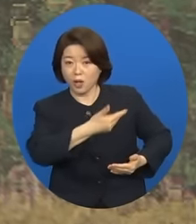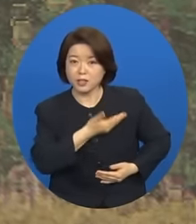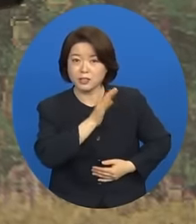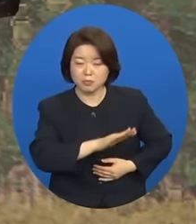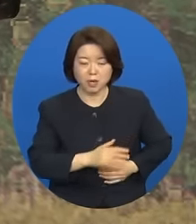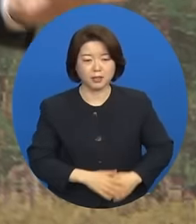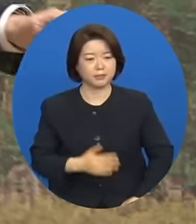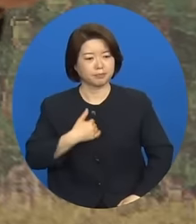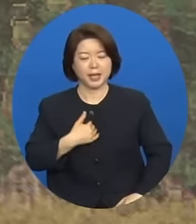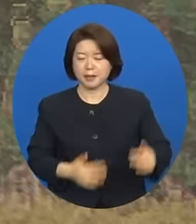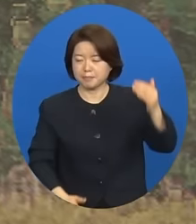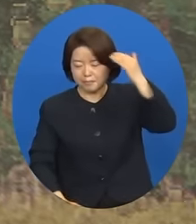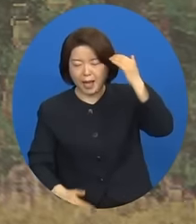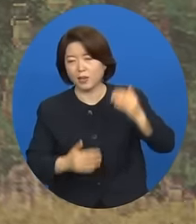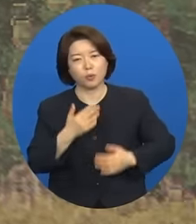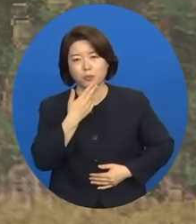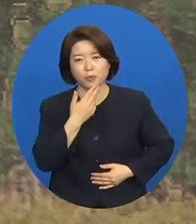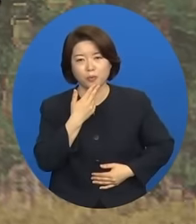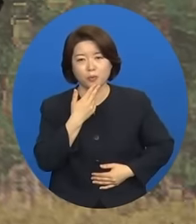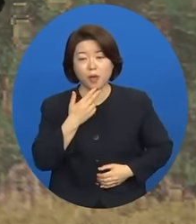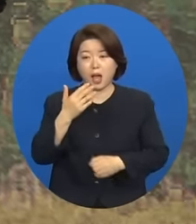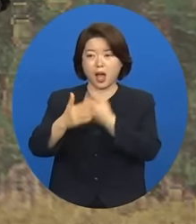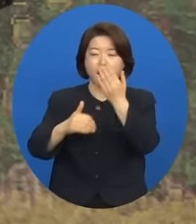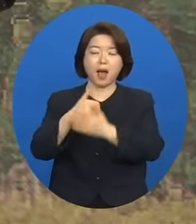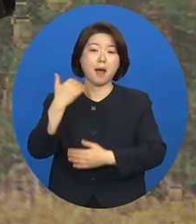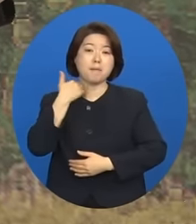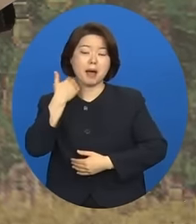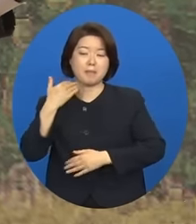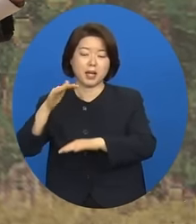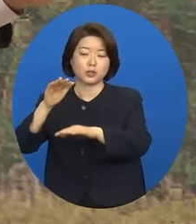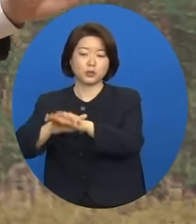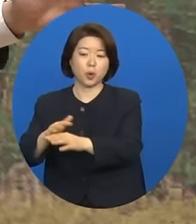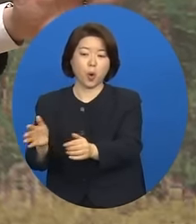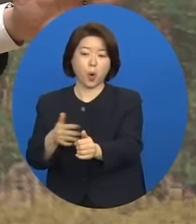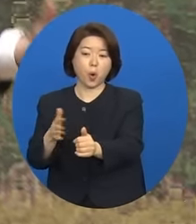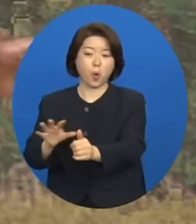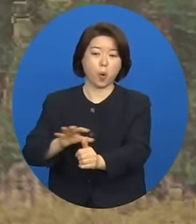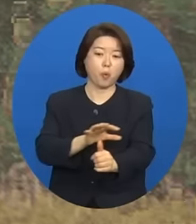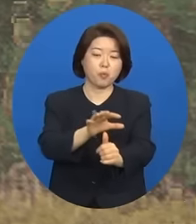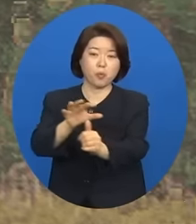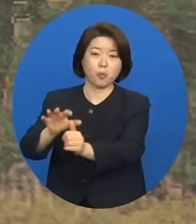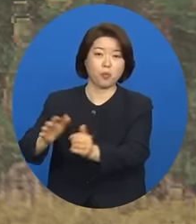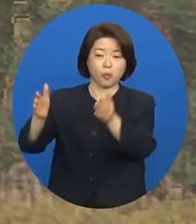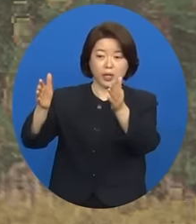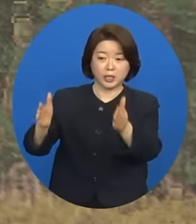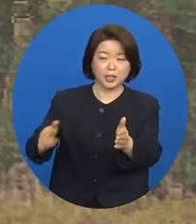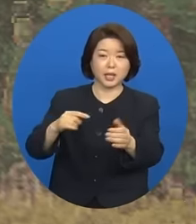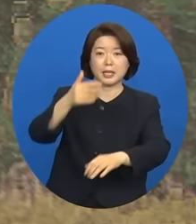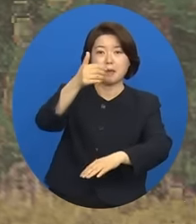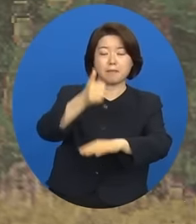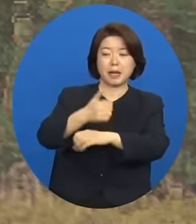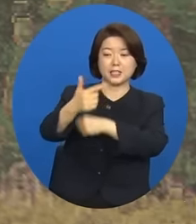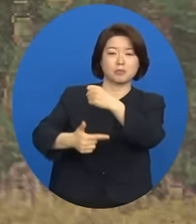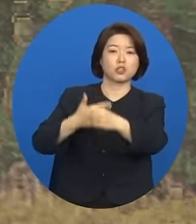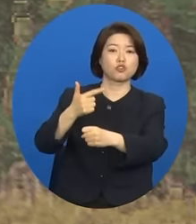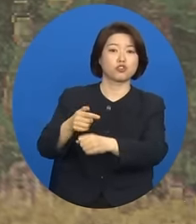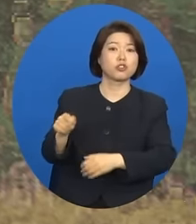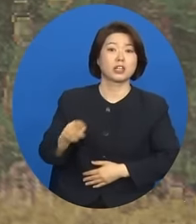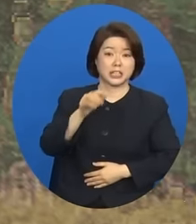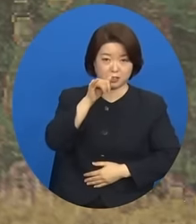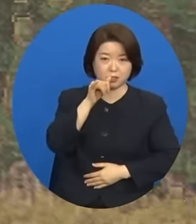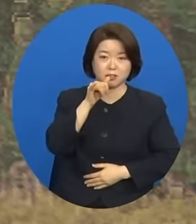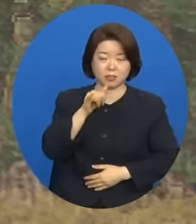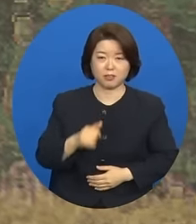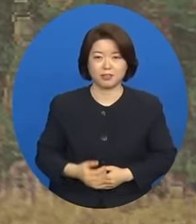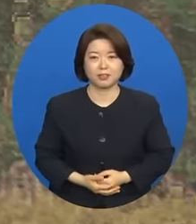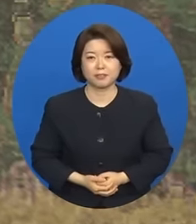해를 끼치지 않도록 하나님의 보이지 않는 손길로 보호해 주신 기간이 이 마지막 바딴 아람의 6년